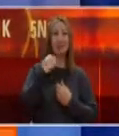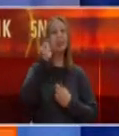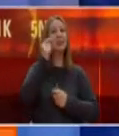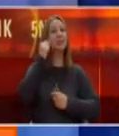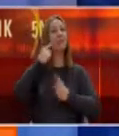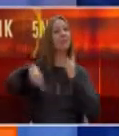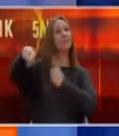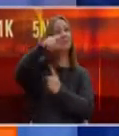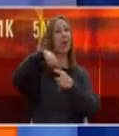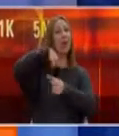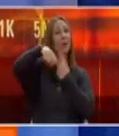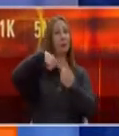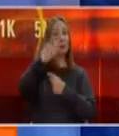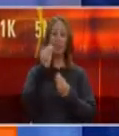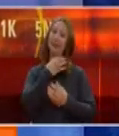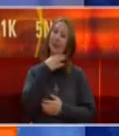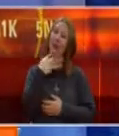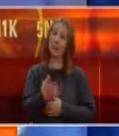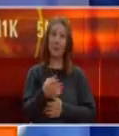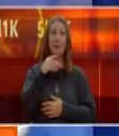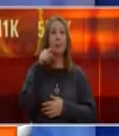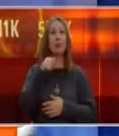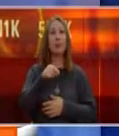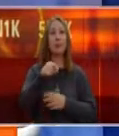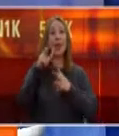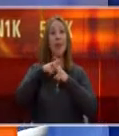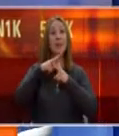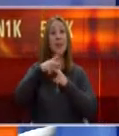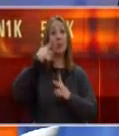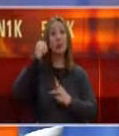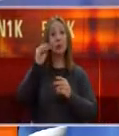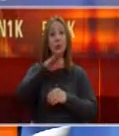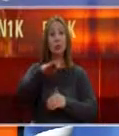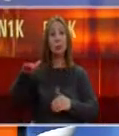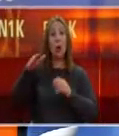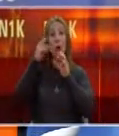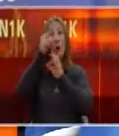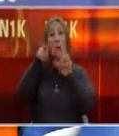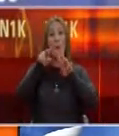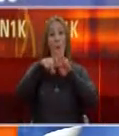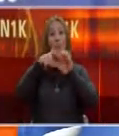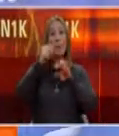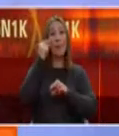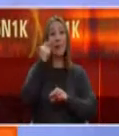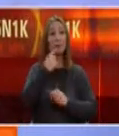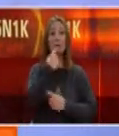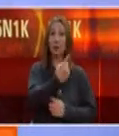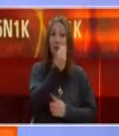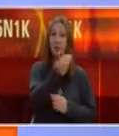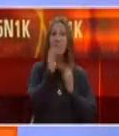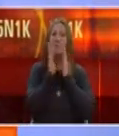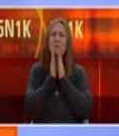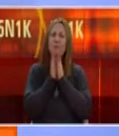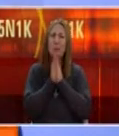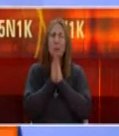Evet. Aynen. Çok teşekkür ederim. Sağ olun. Şimdi Iğdır Emniyet Müdürlüğü Çocuk Şube Müdürü olan Ömer Faruk Arınç'a söz vereceğim. Ama bir özür